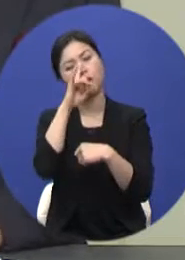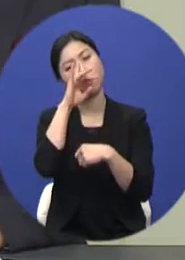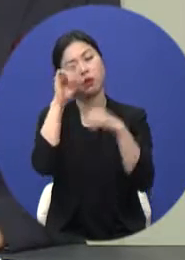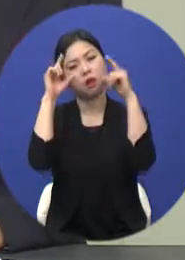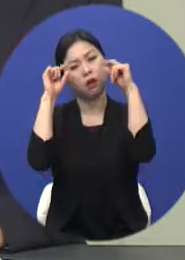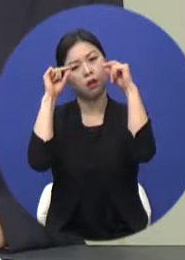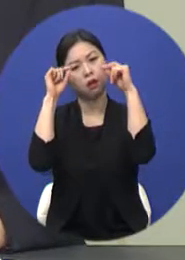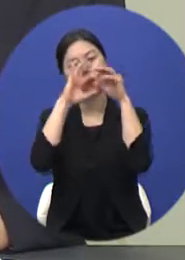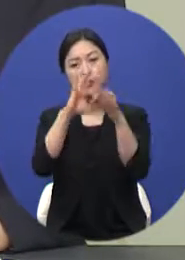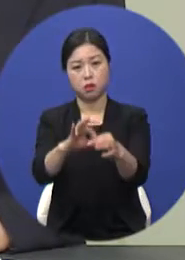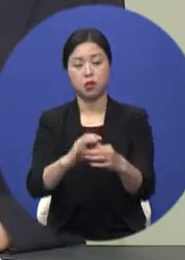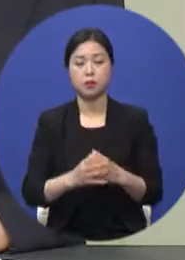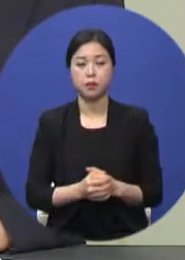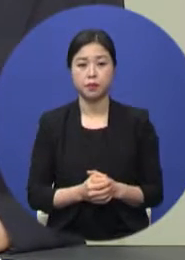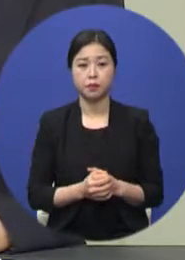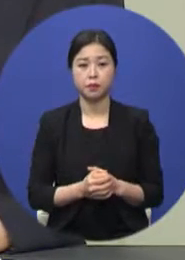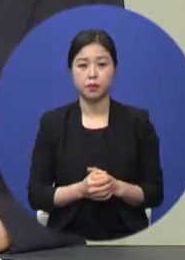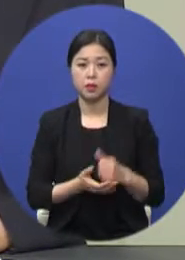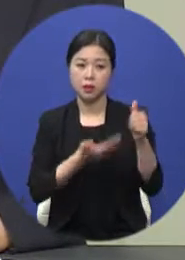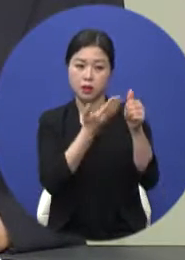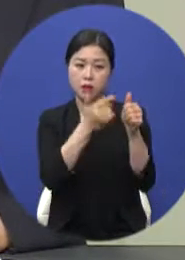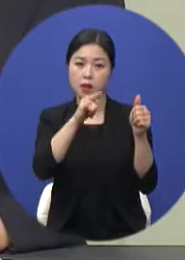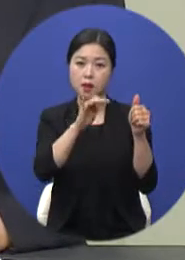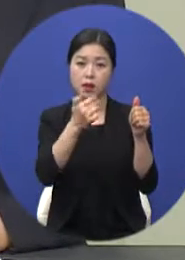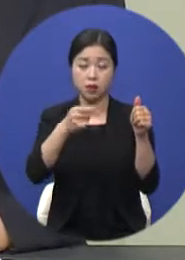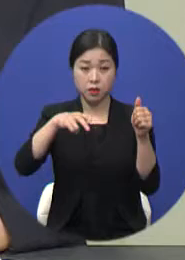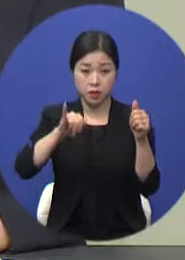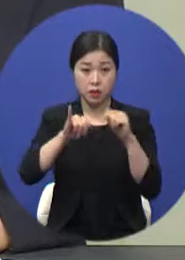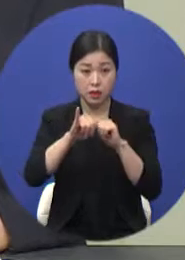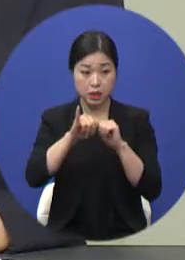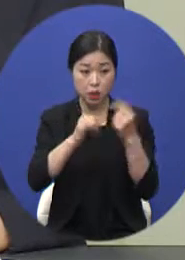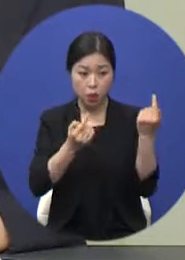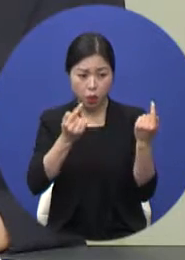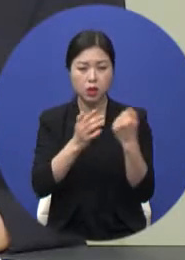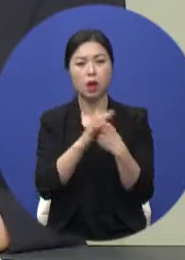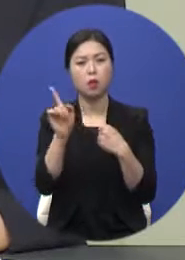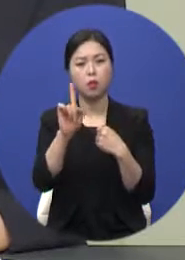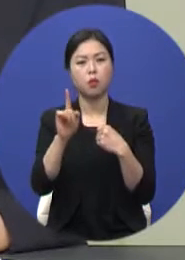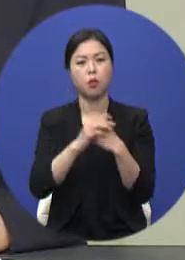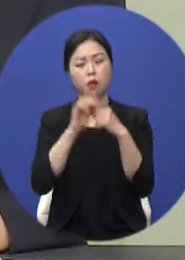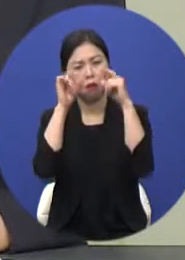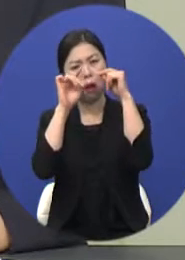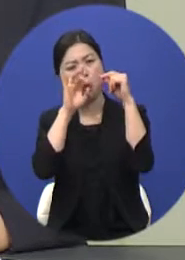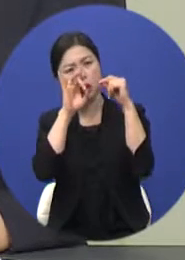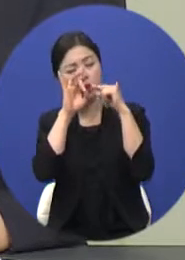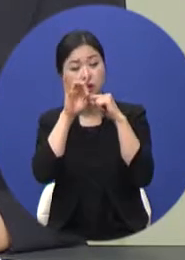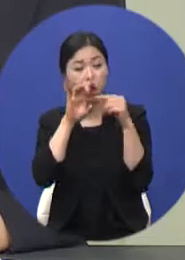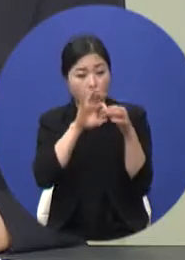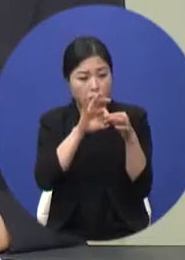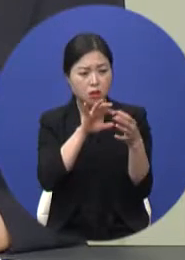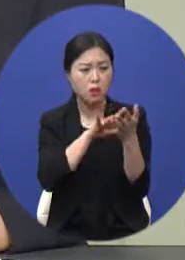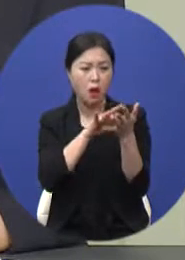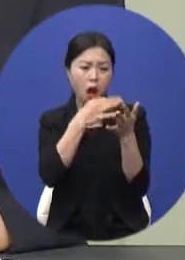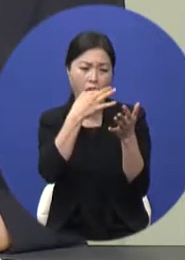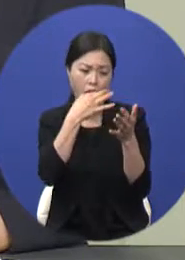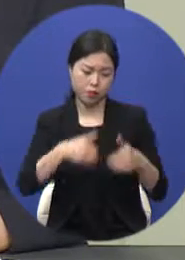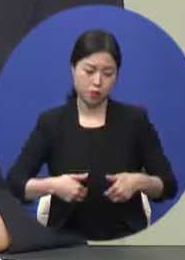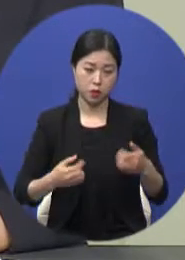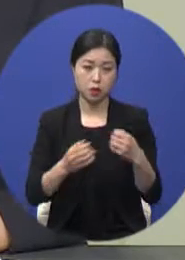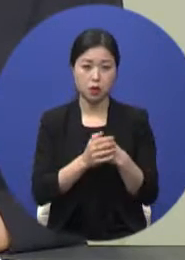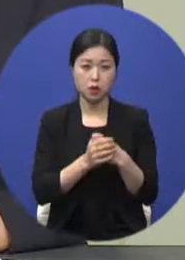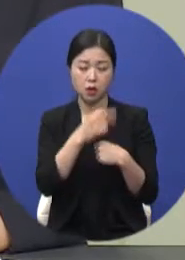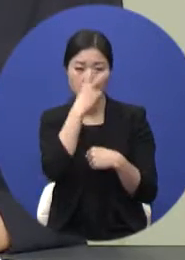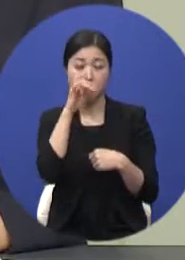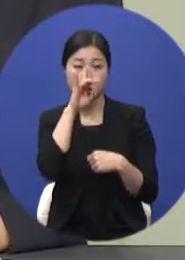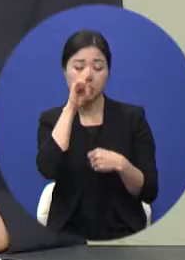편입니다. 제가 보기에는 남성 갱년기보다도 일단은 불면증 치료가 우선돼야 될 것 같은데 잠을 못 자는 이유는 너무